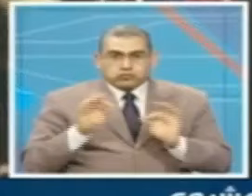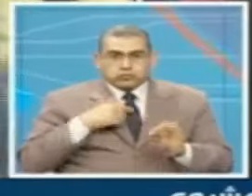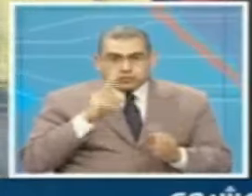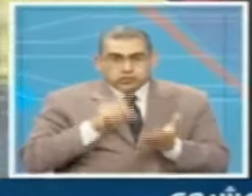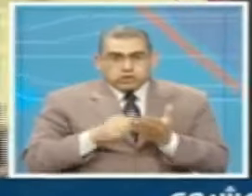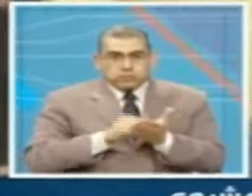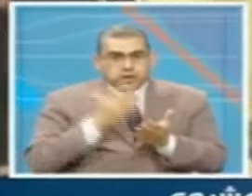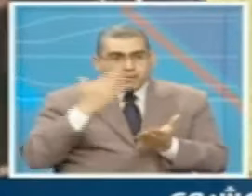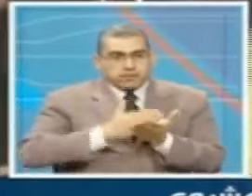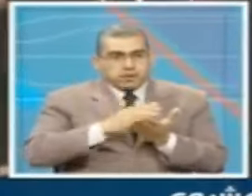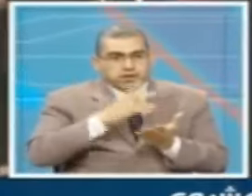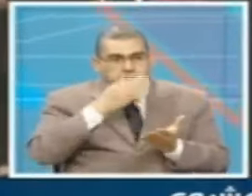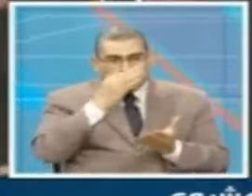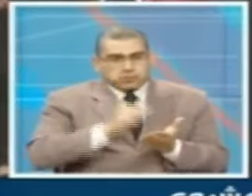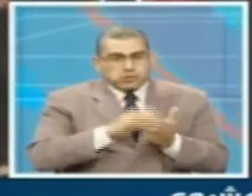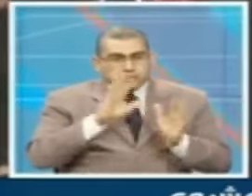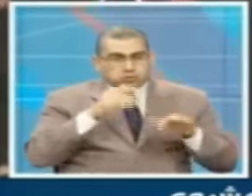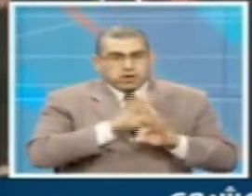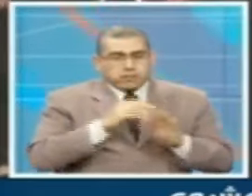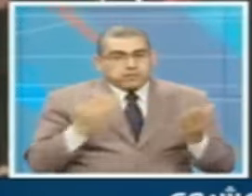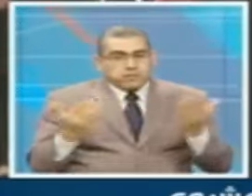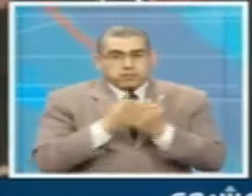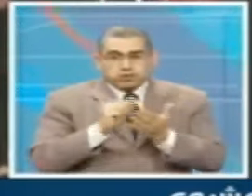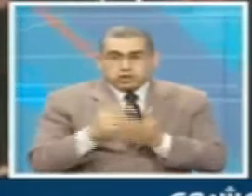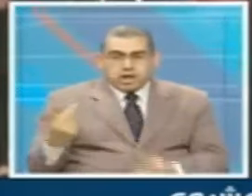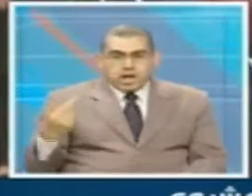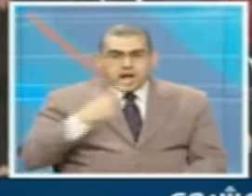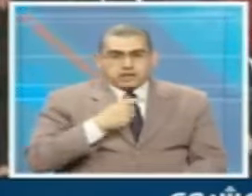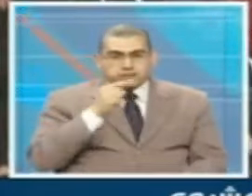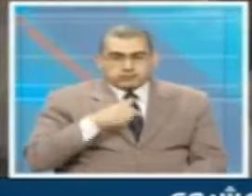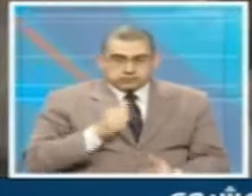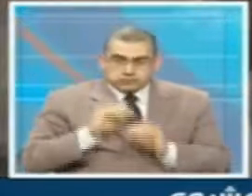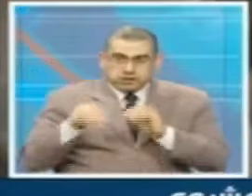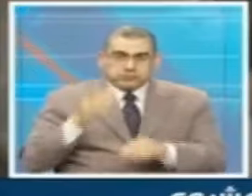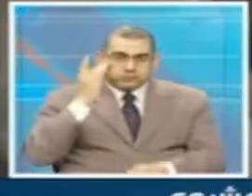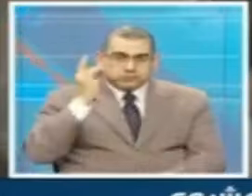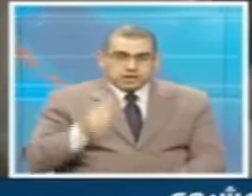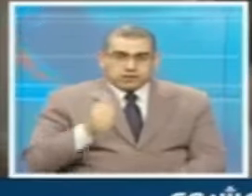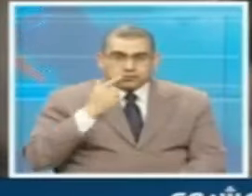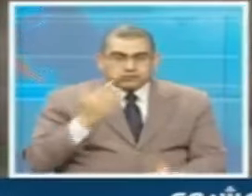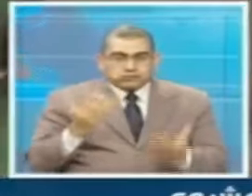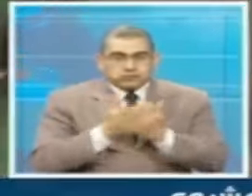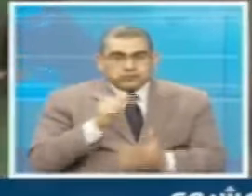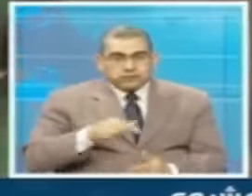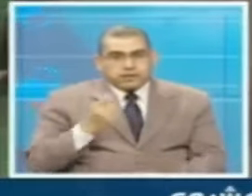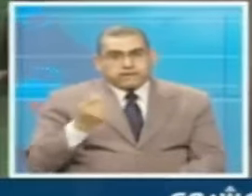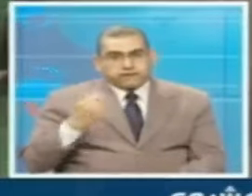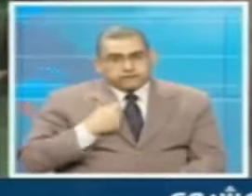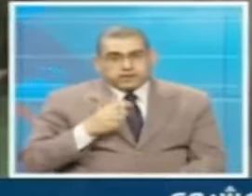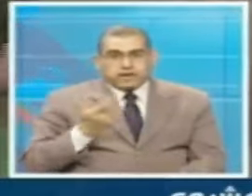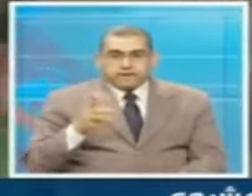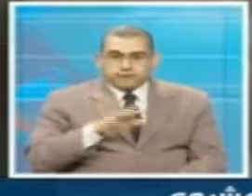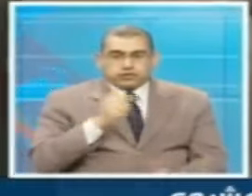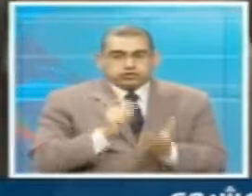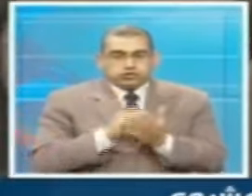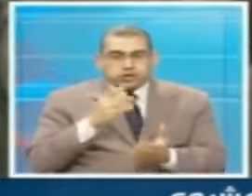أصلا للإسكان، والتعويض يعتبر أفضل من إن احنا نبقى موجودين في مكاننا الحالي. ان في تعويضات ان كان في ماديه وان كان في